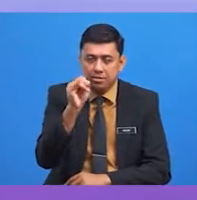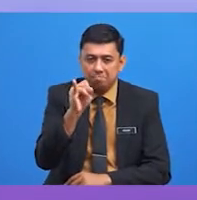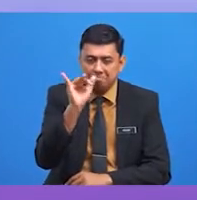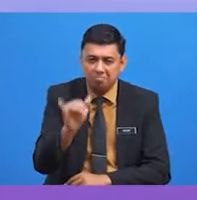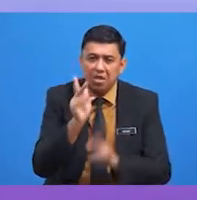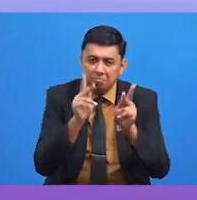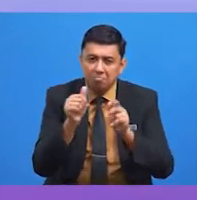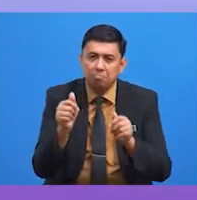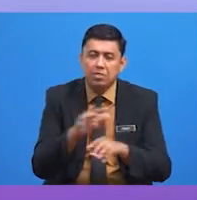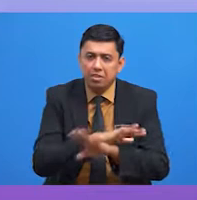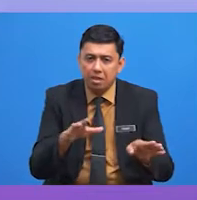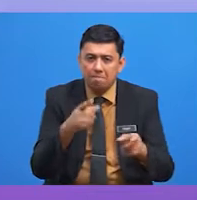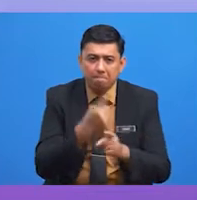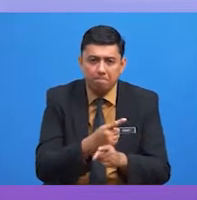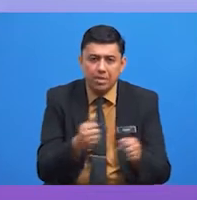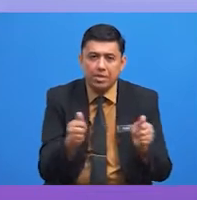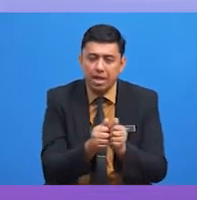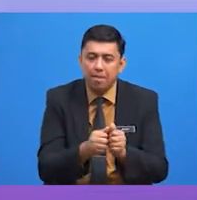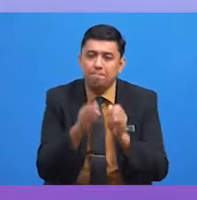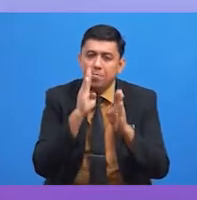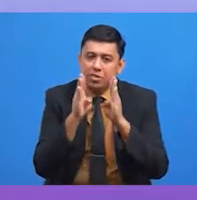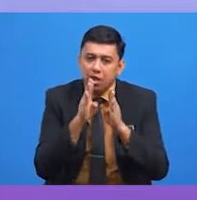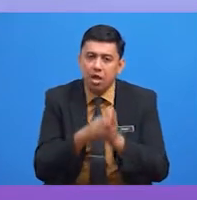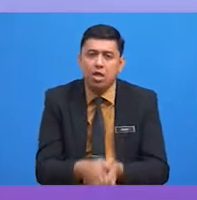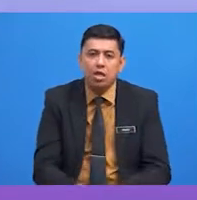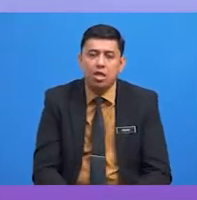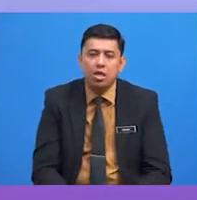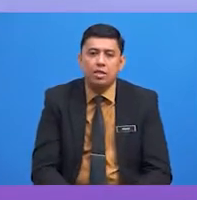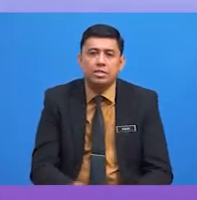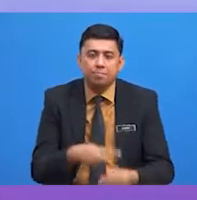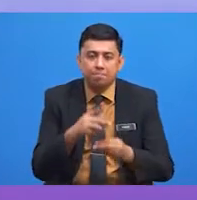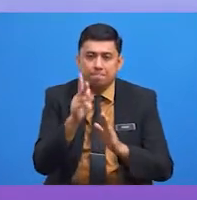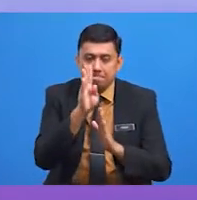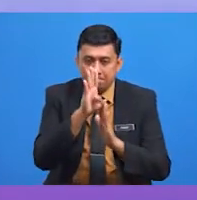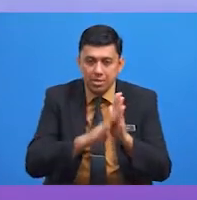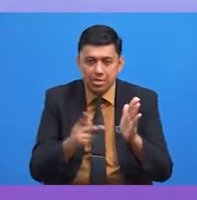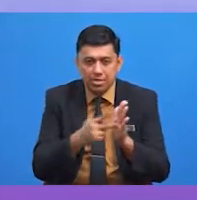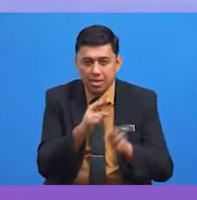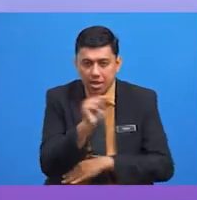relevan dengan pembicaraan berkenaan.